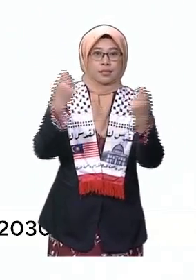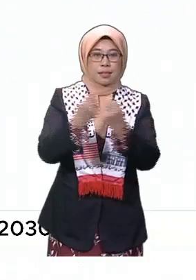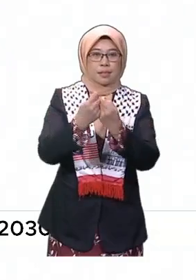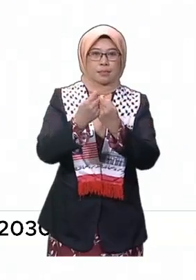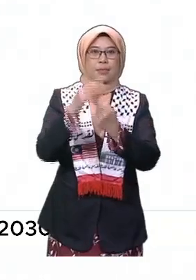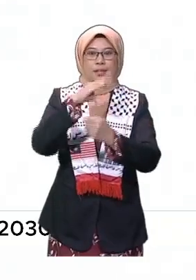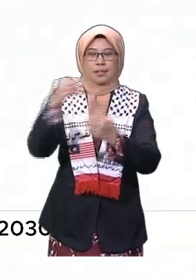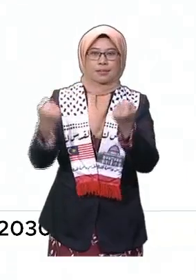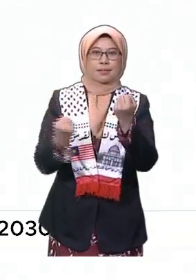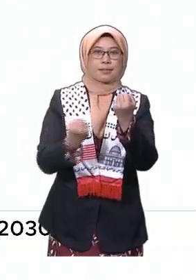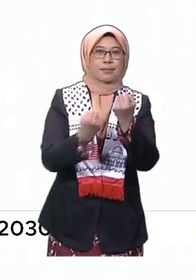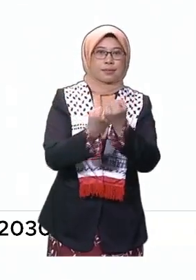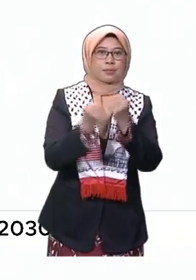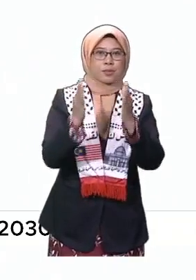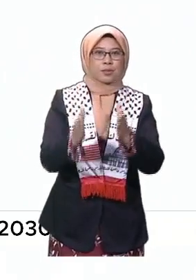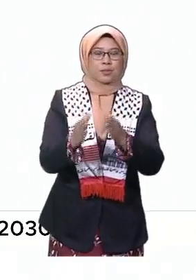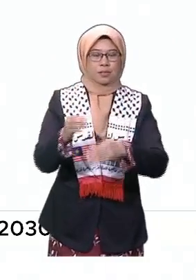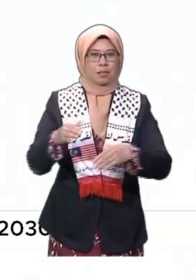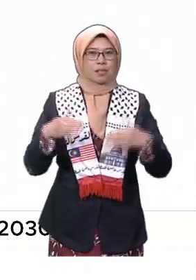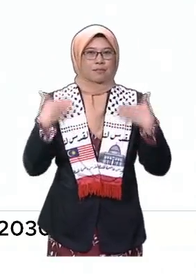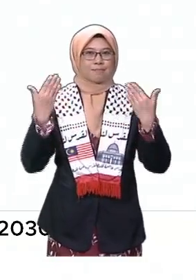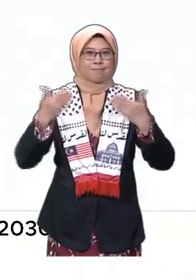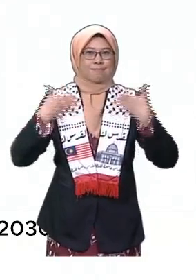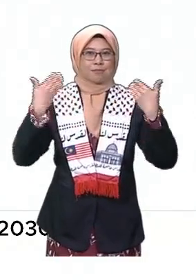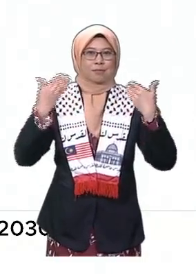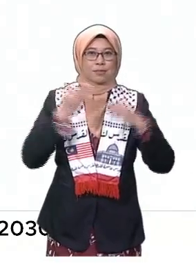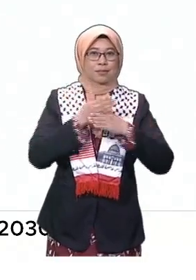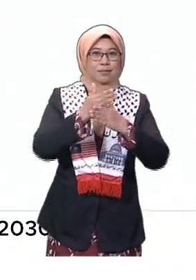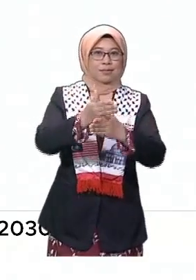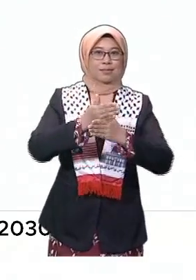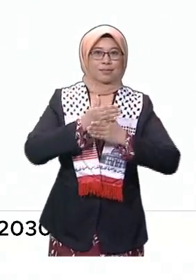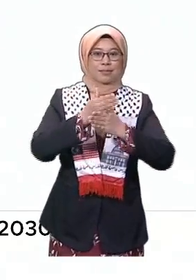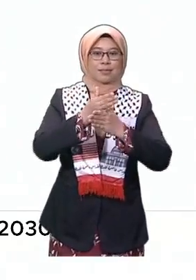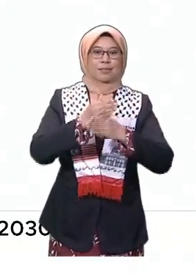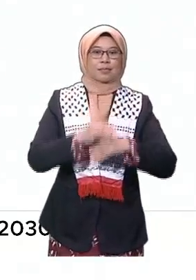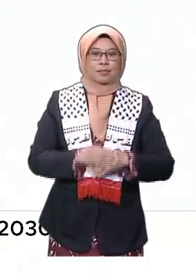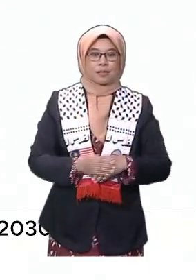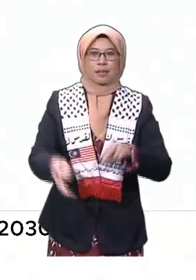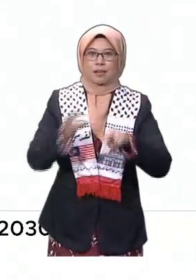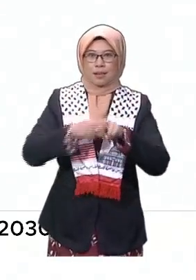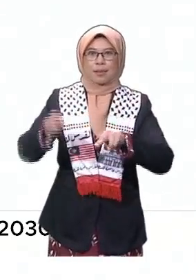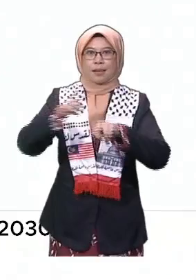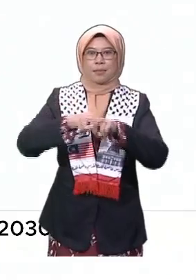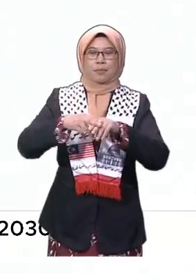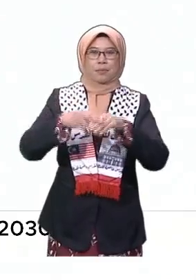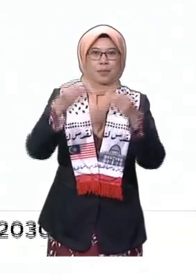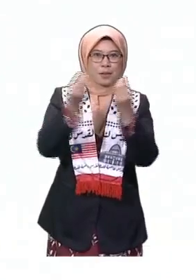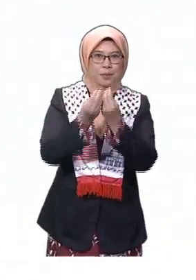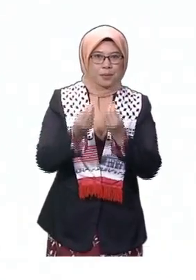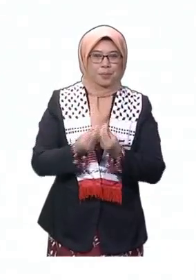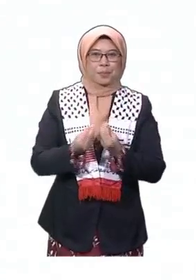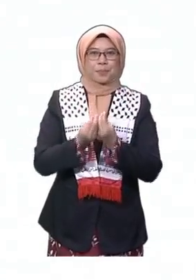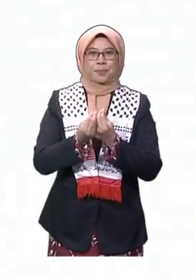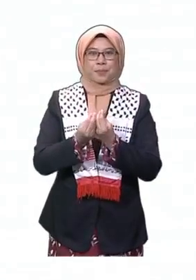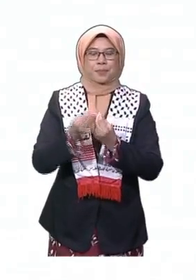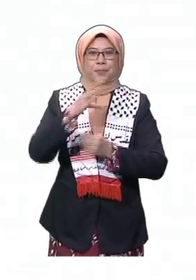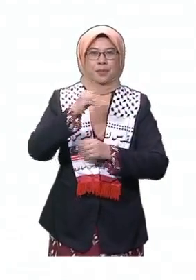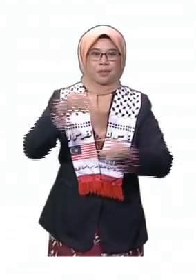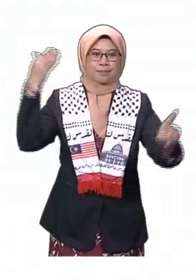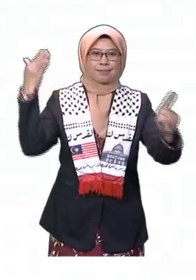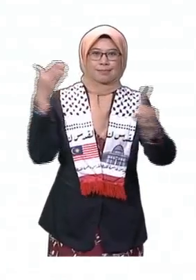sponsors, I am glad to share with you that we have doubled the number of exhibitors with 86